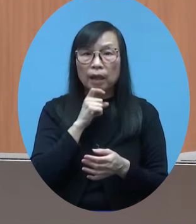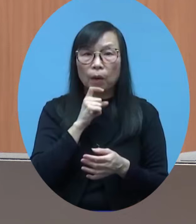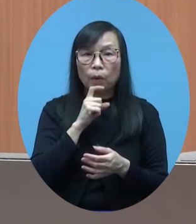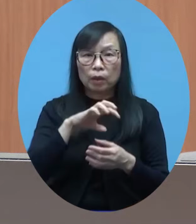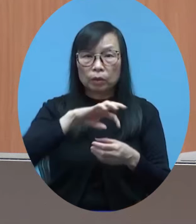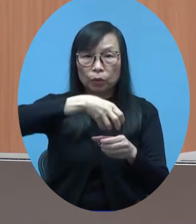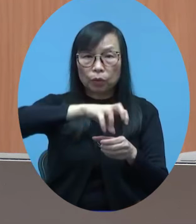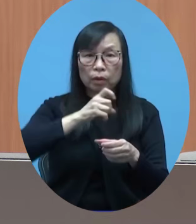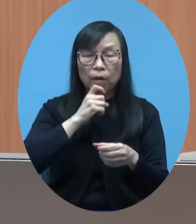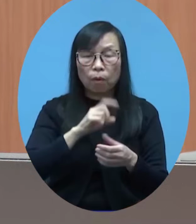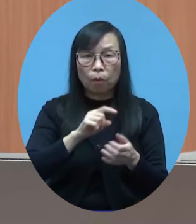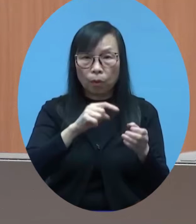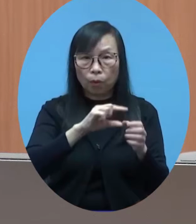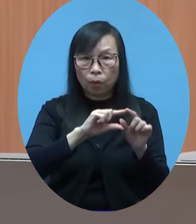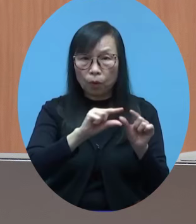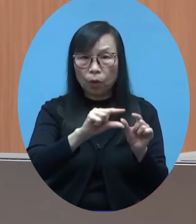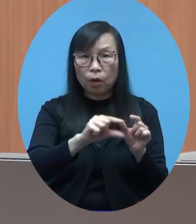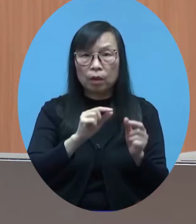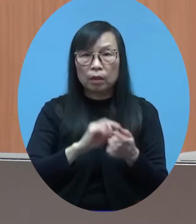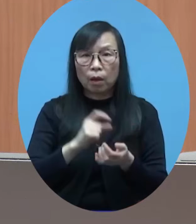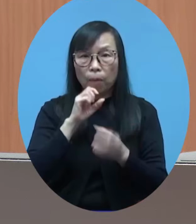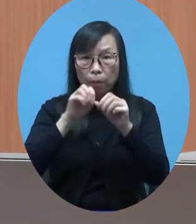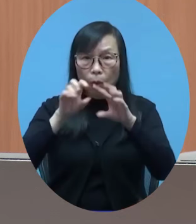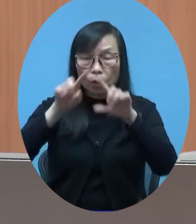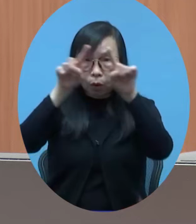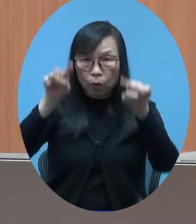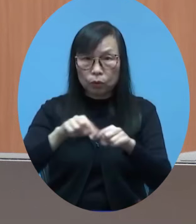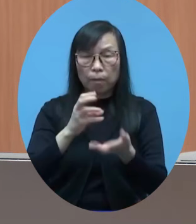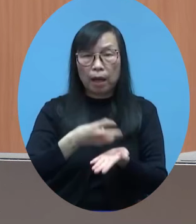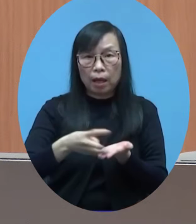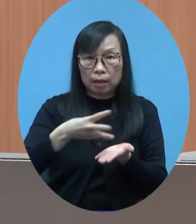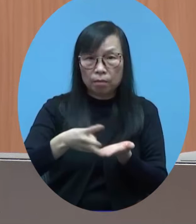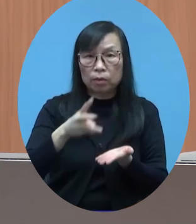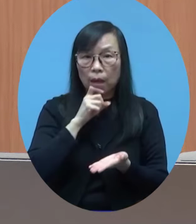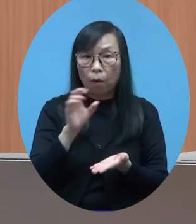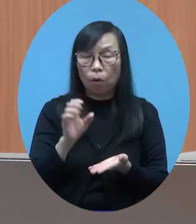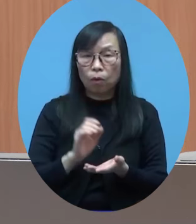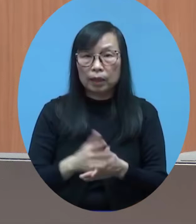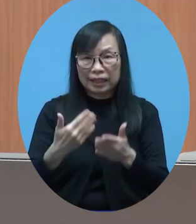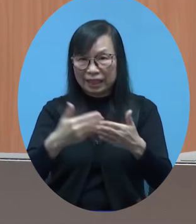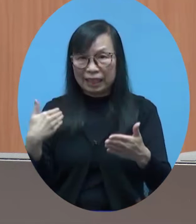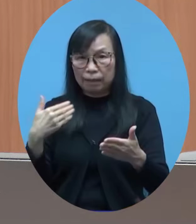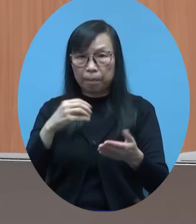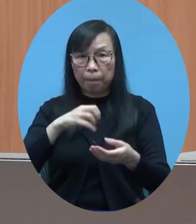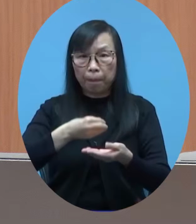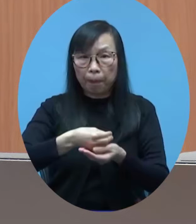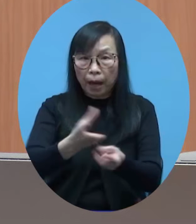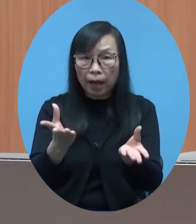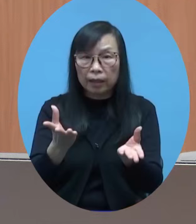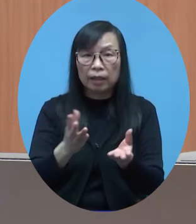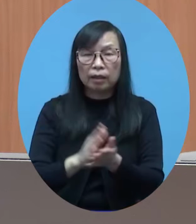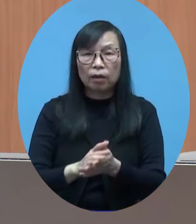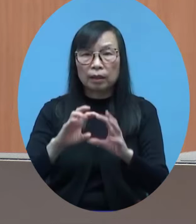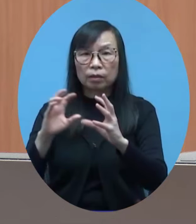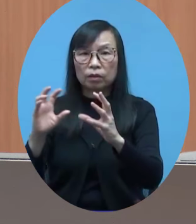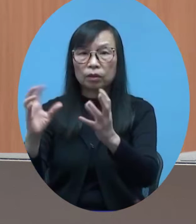樽，那些呢就應該是有報告有 SMS 報告的。之前派的那些呢就是因為他們 一堆那些